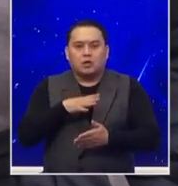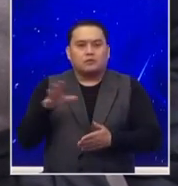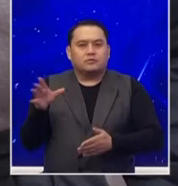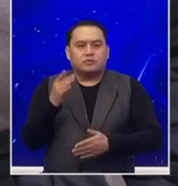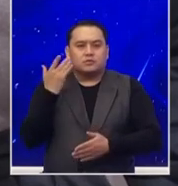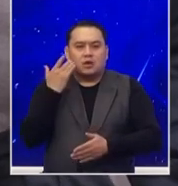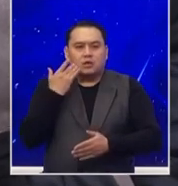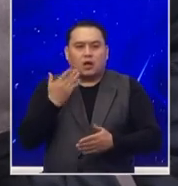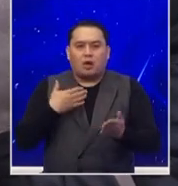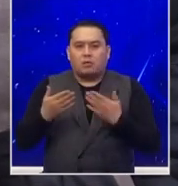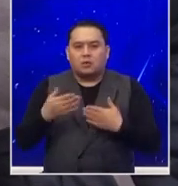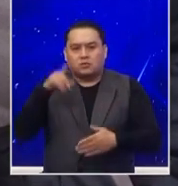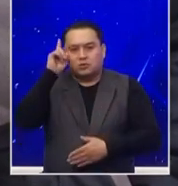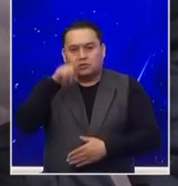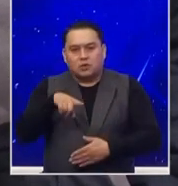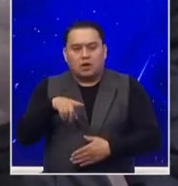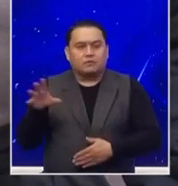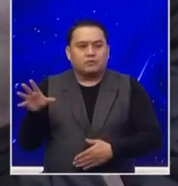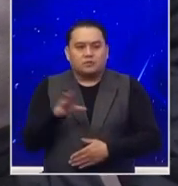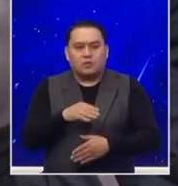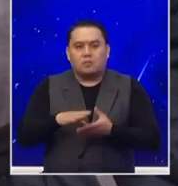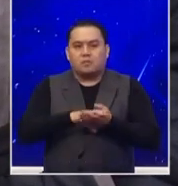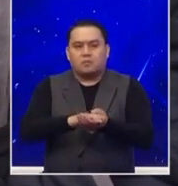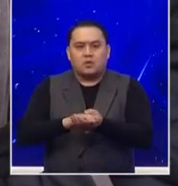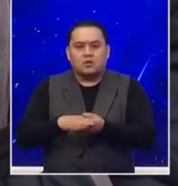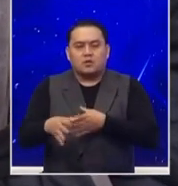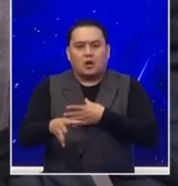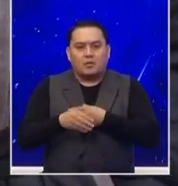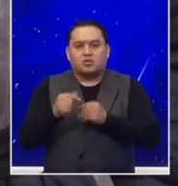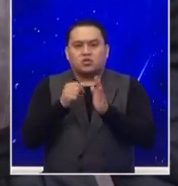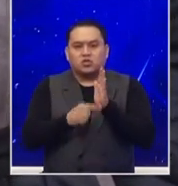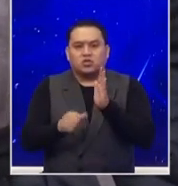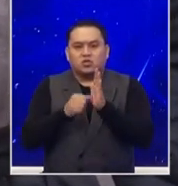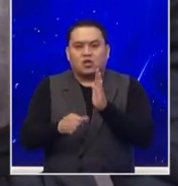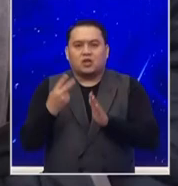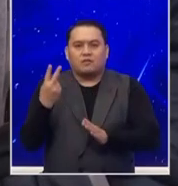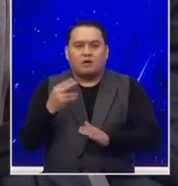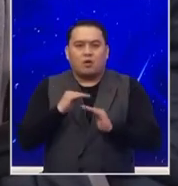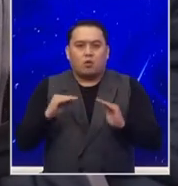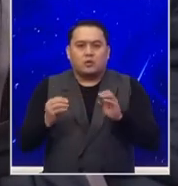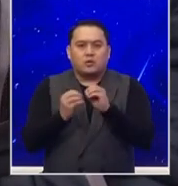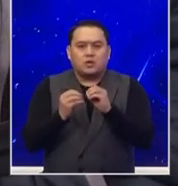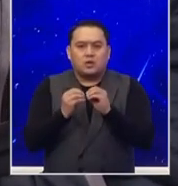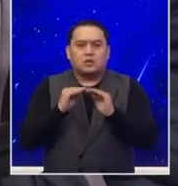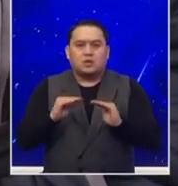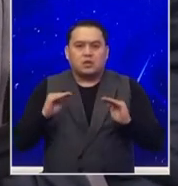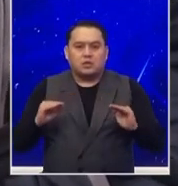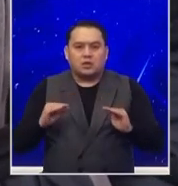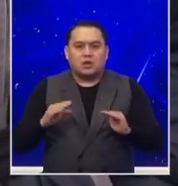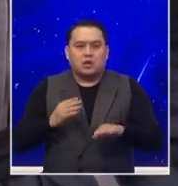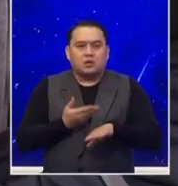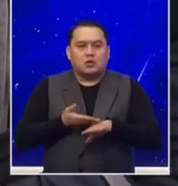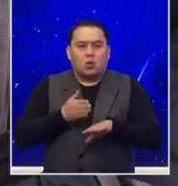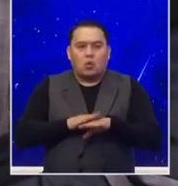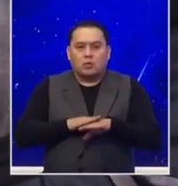для всех. Я знаю его, как никто другой. Мы вместе прожили 62 года, воспитали 10 детей. Как мне не быть